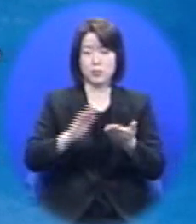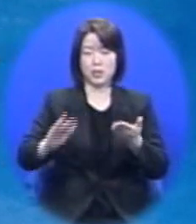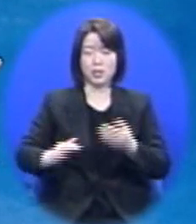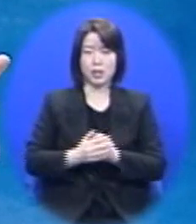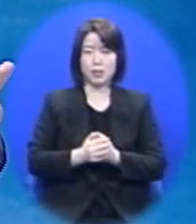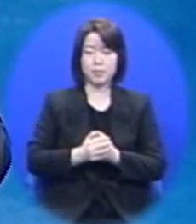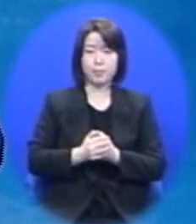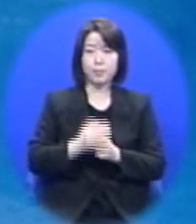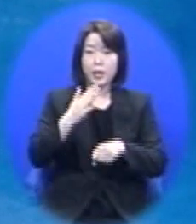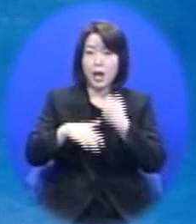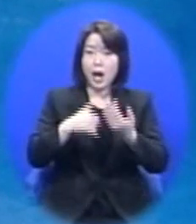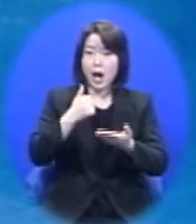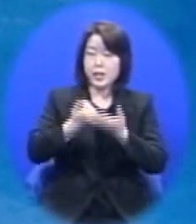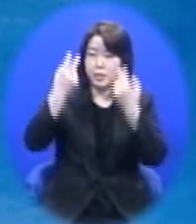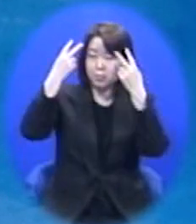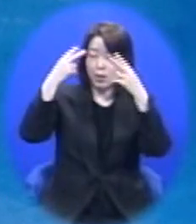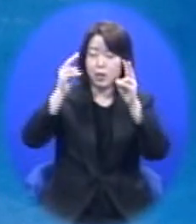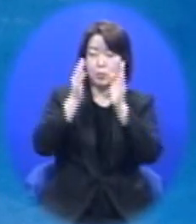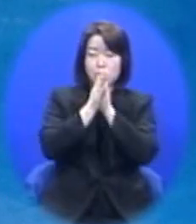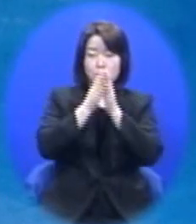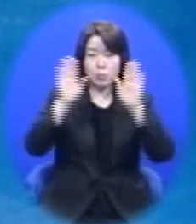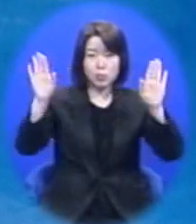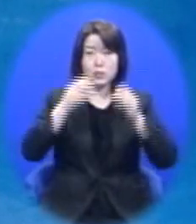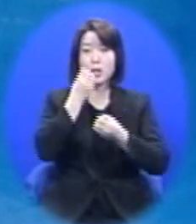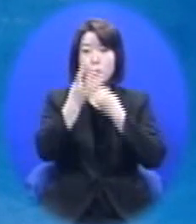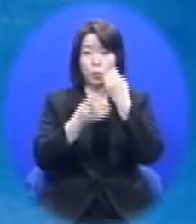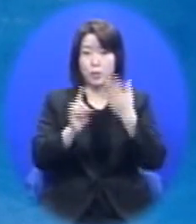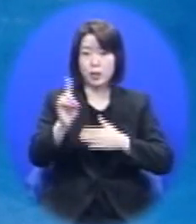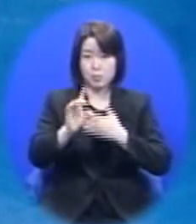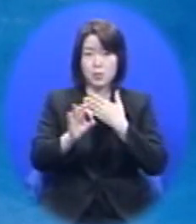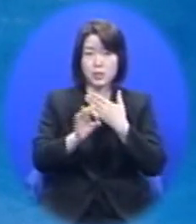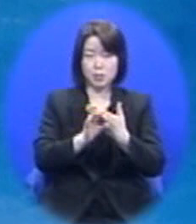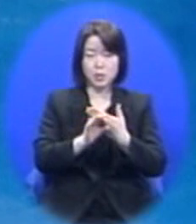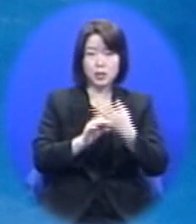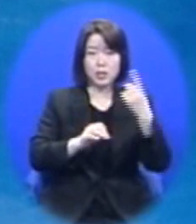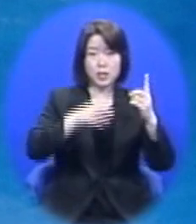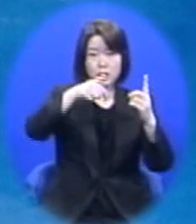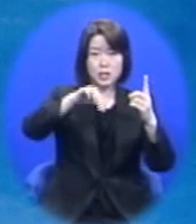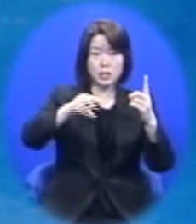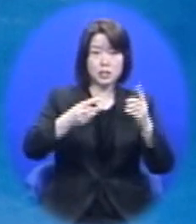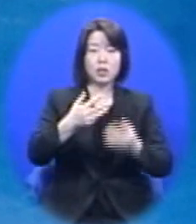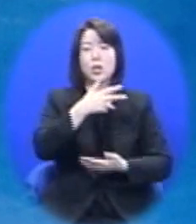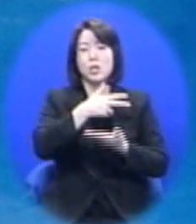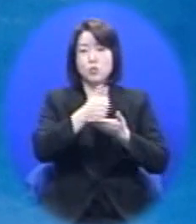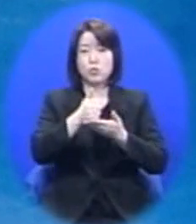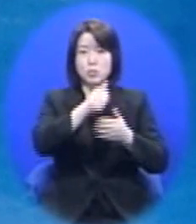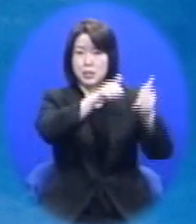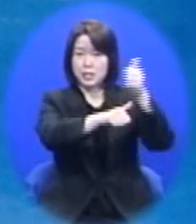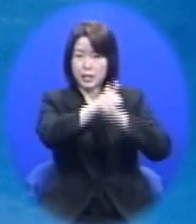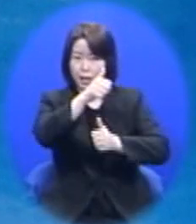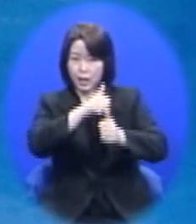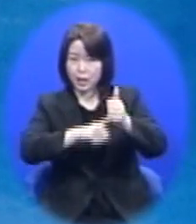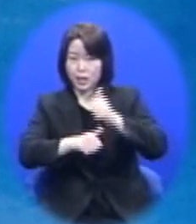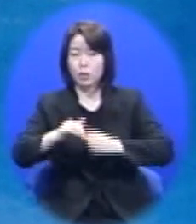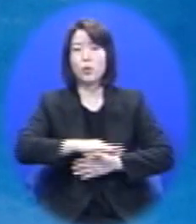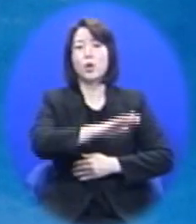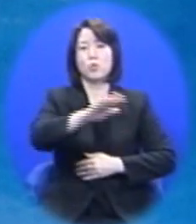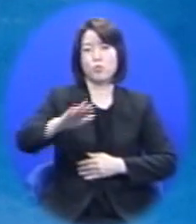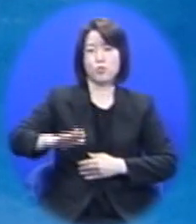하나님을 바라본 모세는 이렇게 고백합니다. 시편 90편 1절에 주님은 대대로 우리의